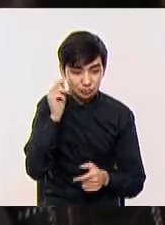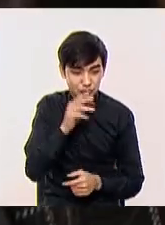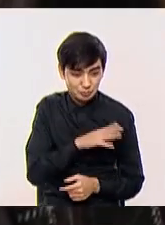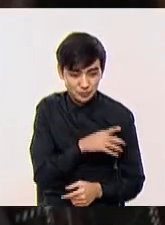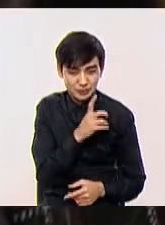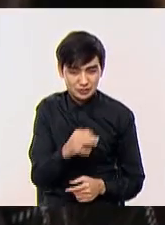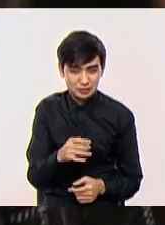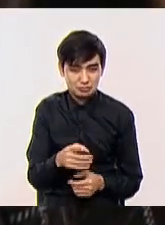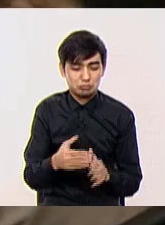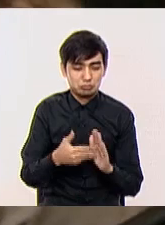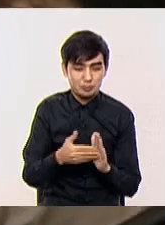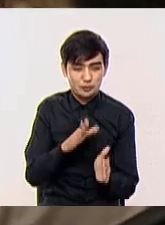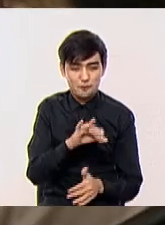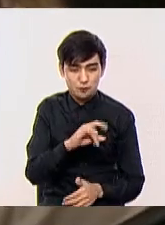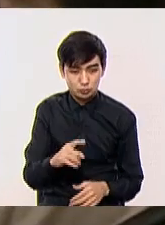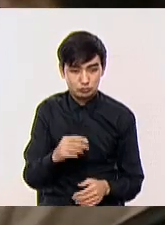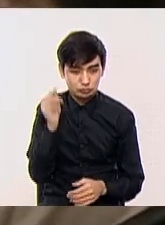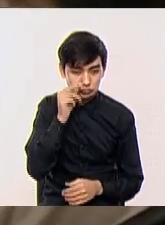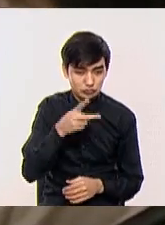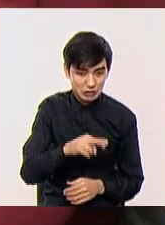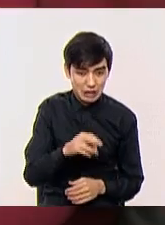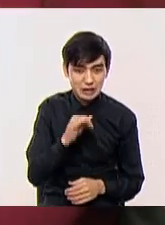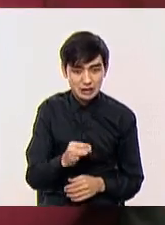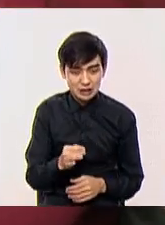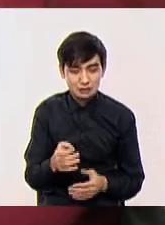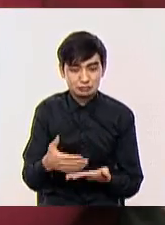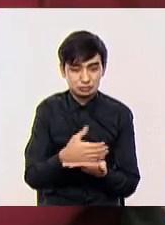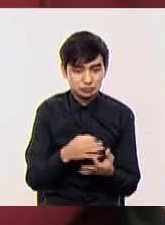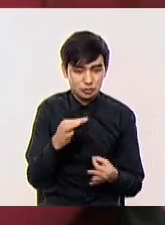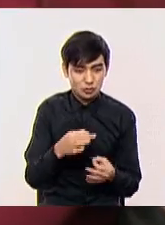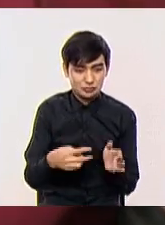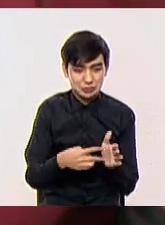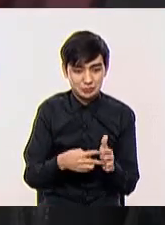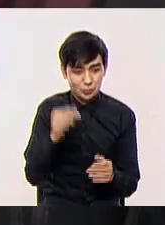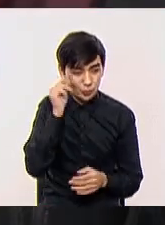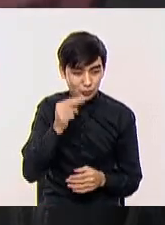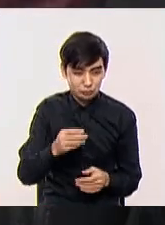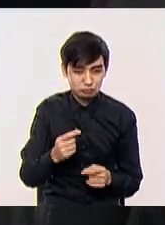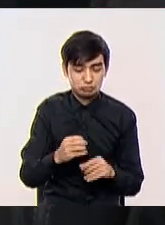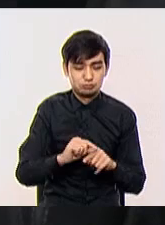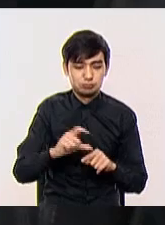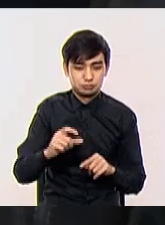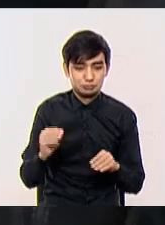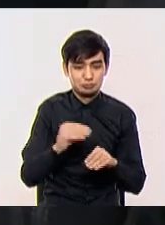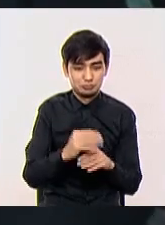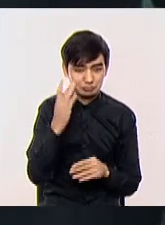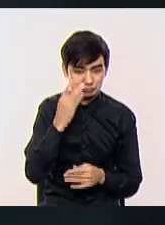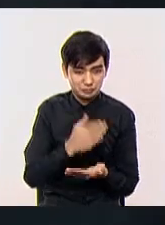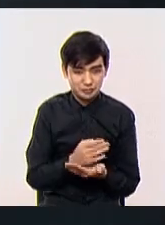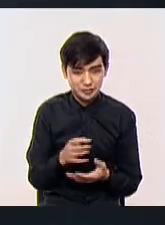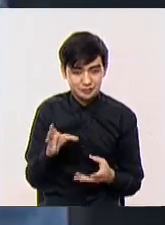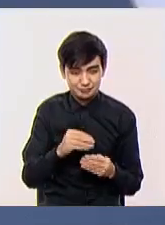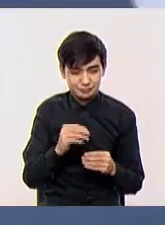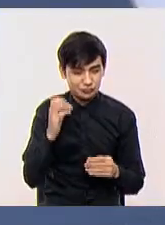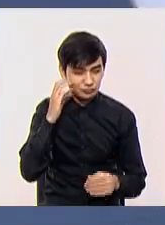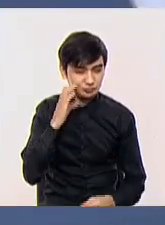Теперь же их вызывают в вуз на занятия и при этом собираются поднять стоимость обучения. Ардак Камал выслушала стороны.